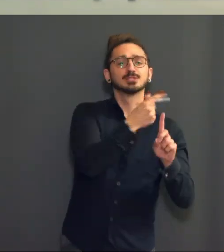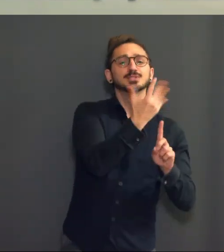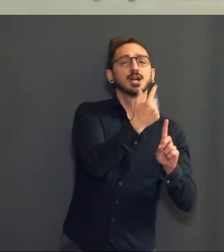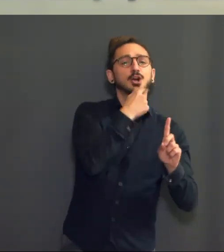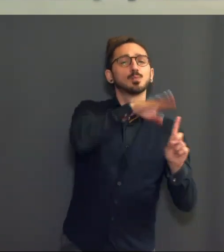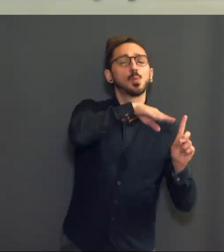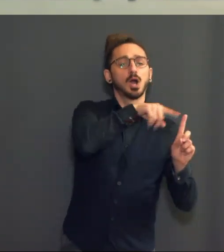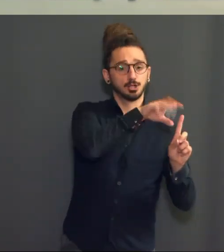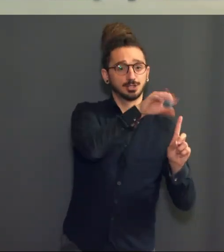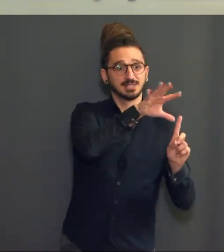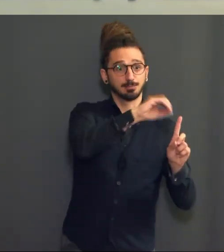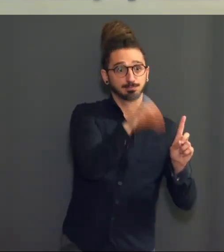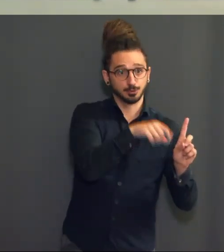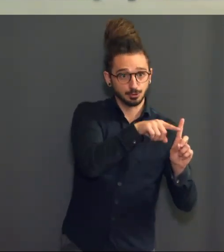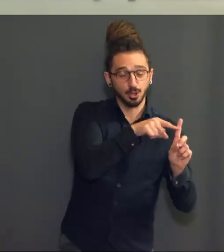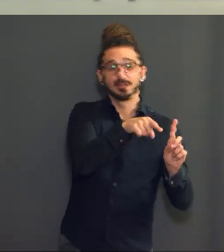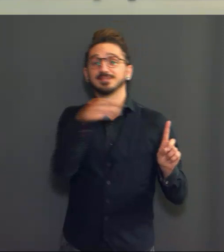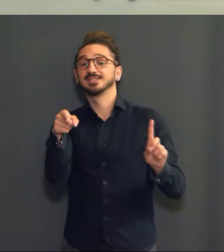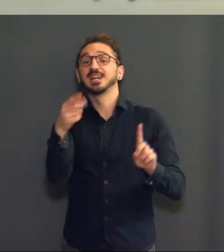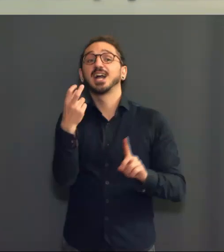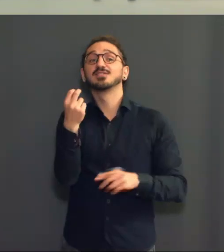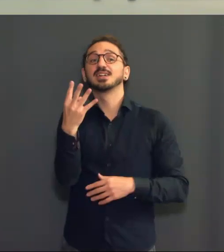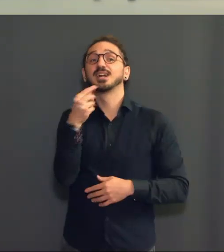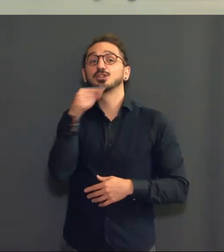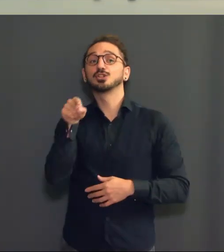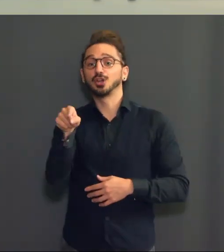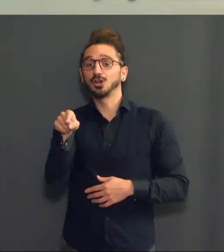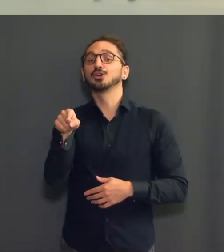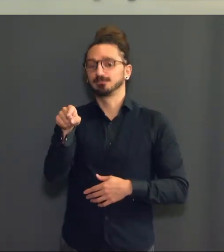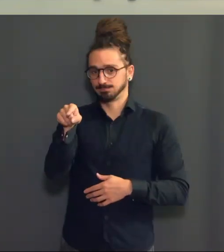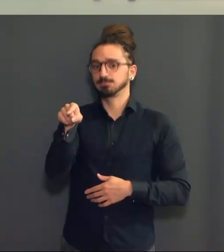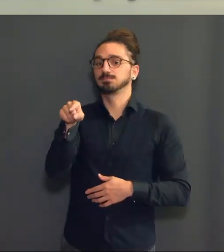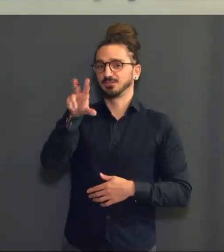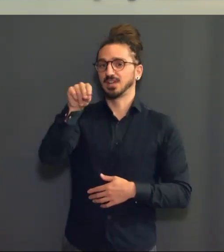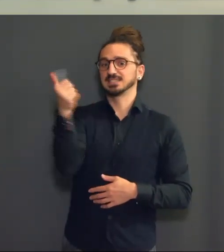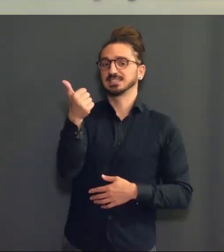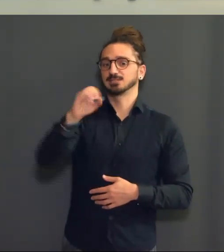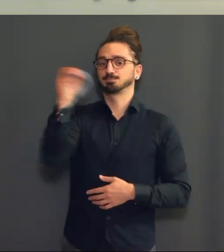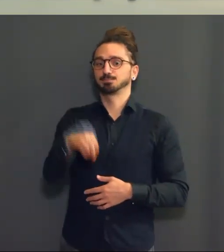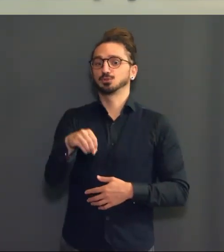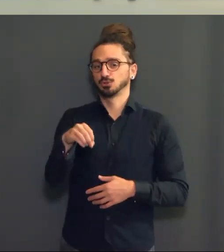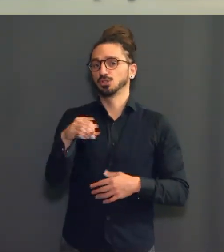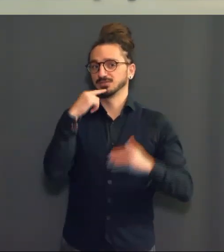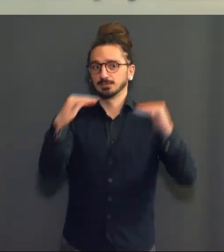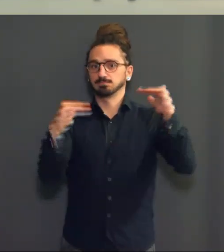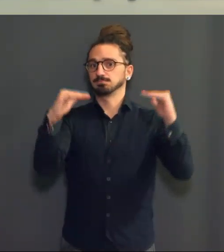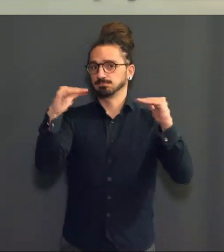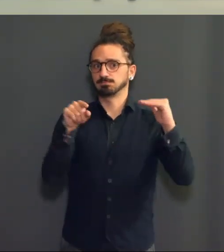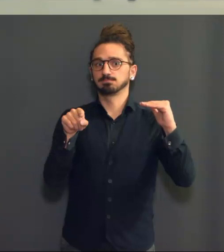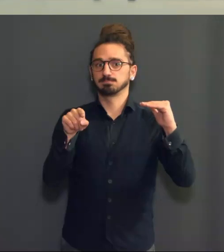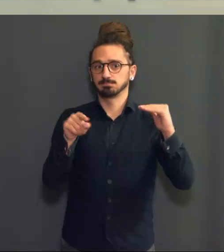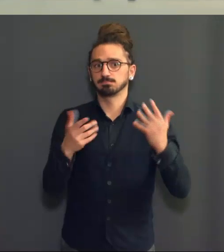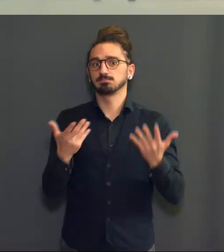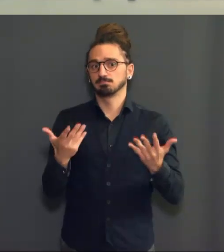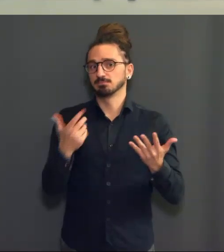ans. Seuls 5% des décès se produisent encore chez des personnes qui résident en maison de repos ou en maison